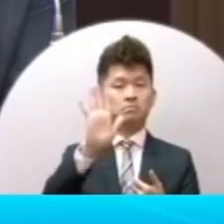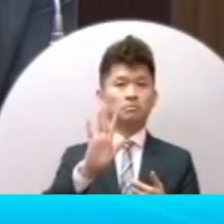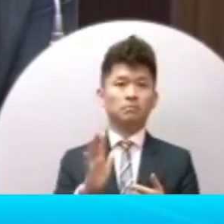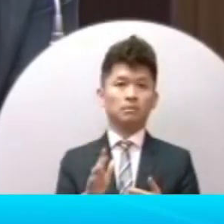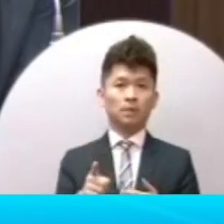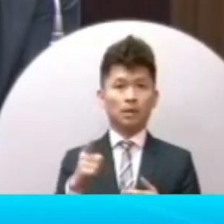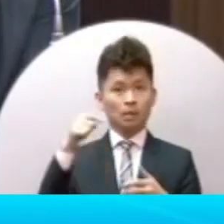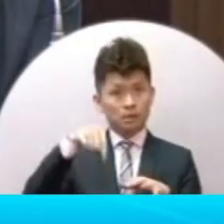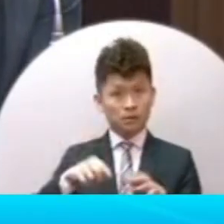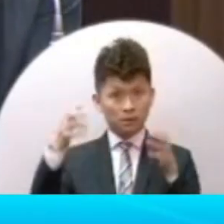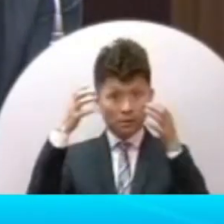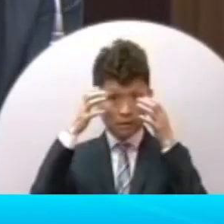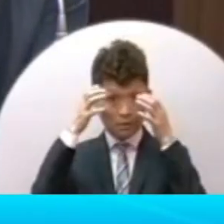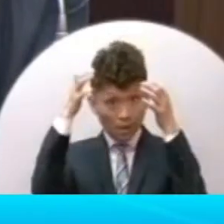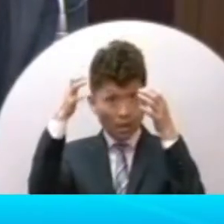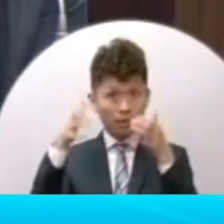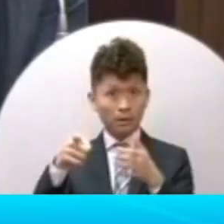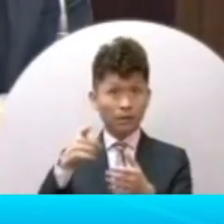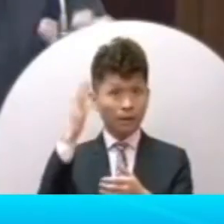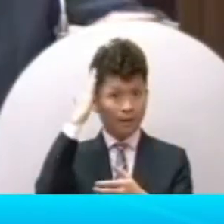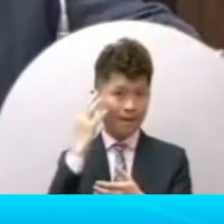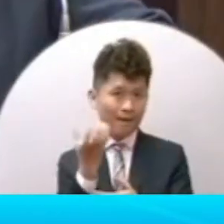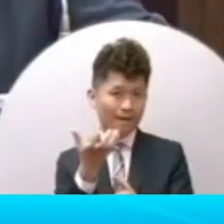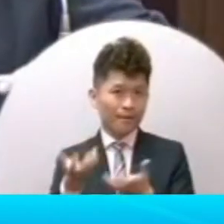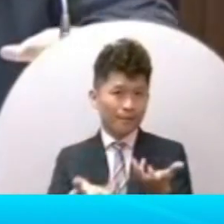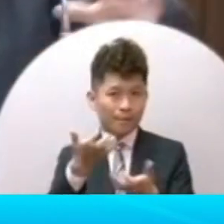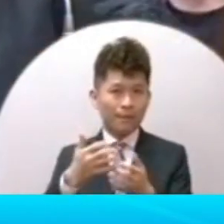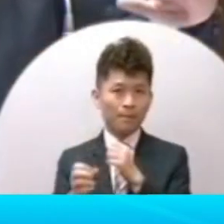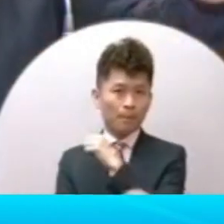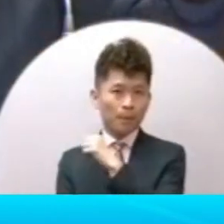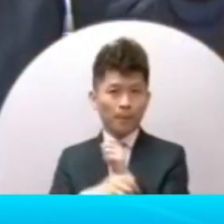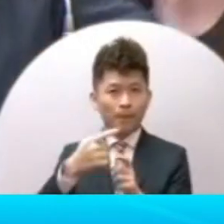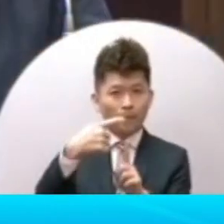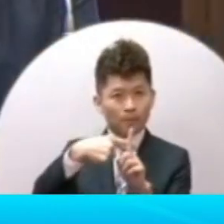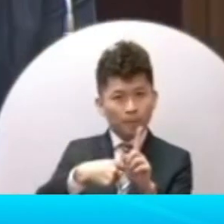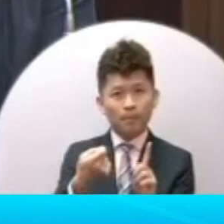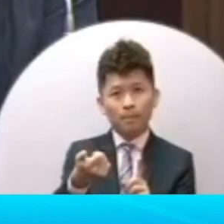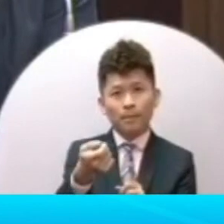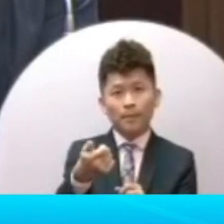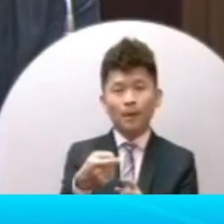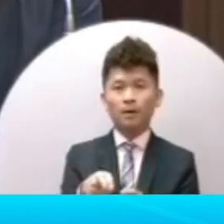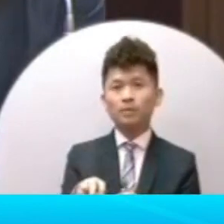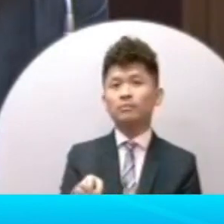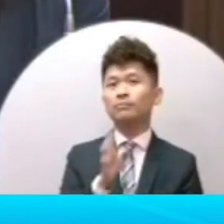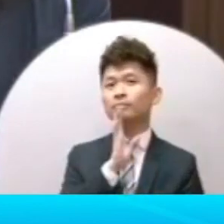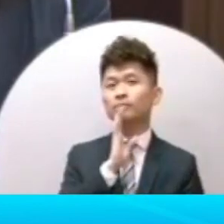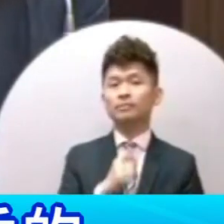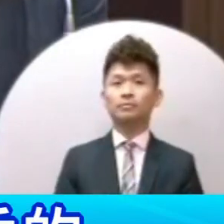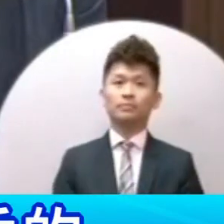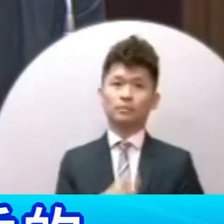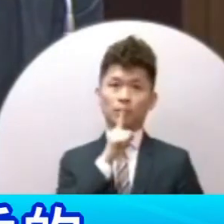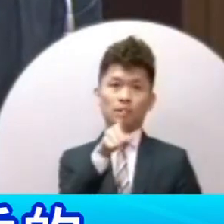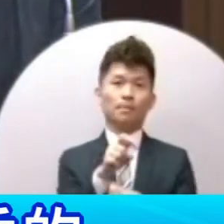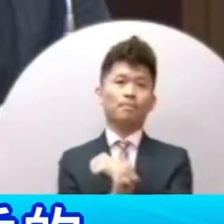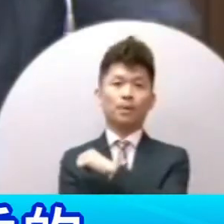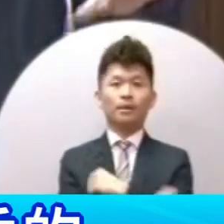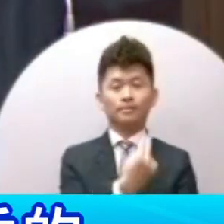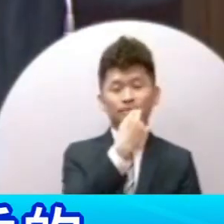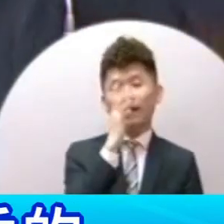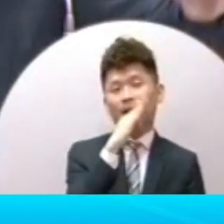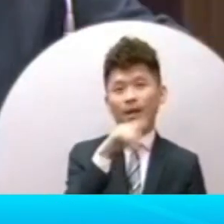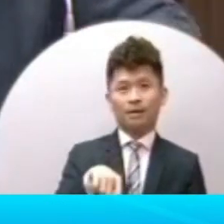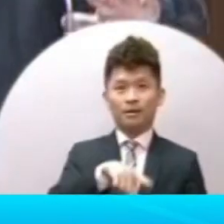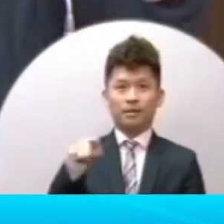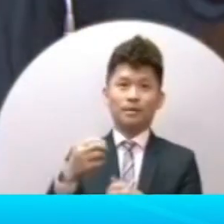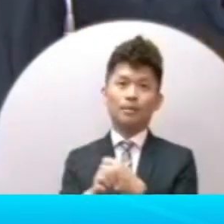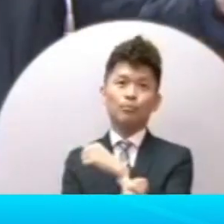既然说深澳电厂用的是干净的煤，干净的煤，你就在开始在跟大家说，哎，我永远都是干净的煤，那你干脆说你放的屁都是香的，大家放